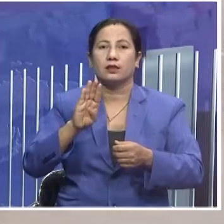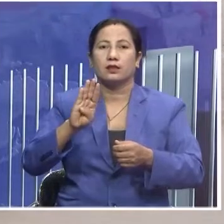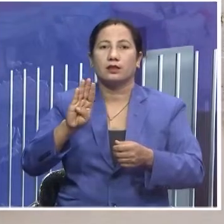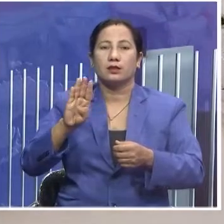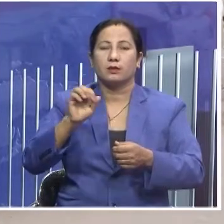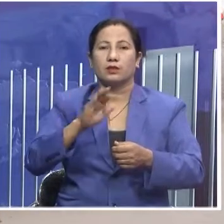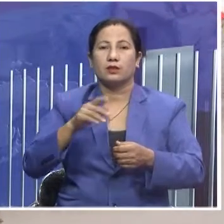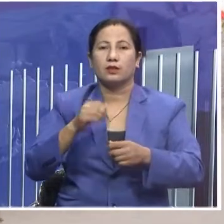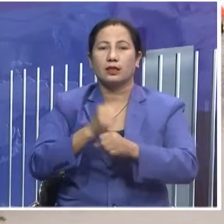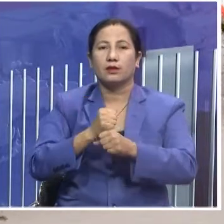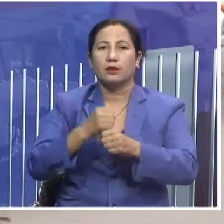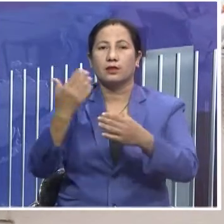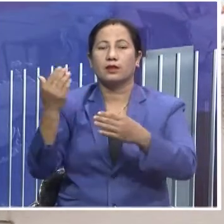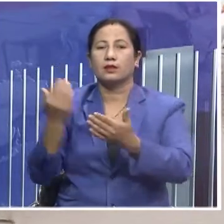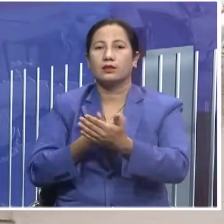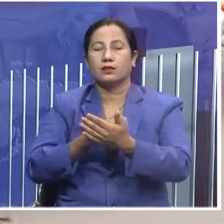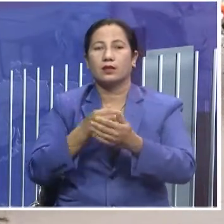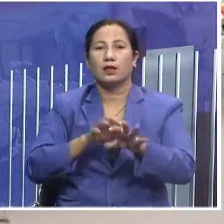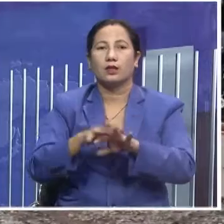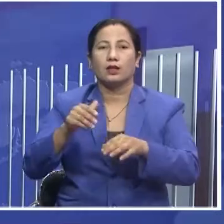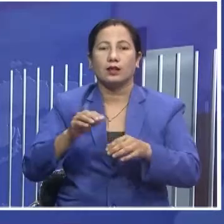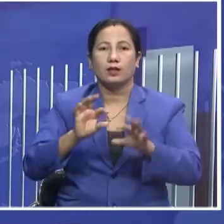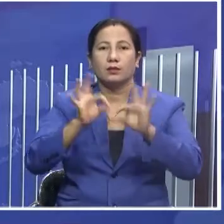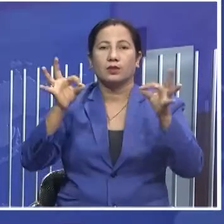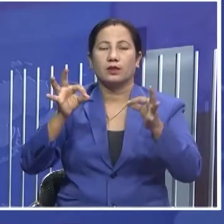संस्थाहरूले विभिन्न कार्यक्रम आयोजना गरेका छन्।